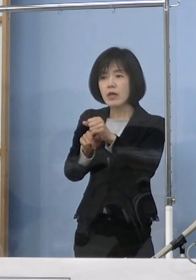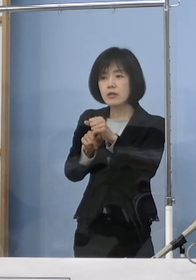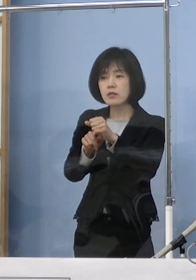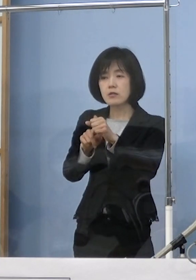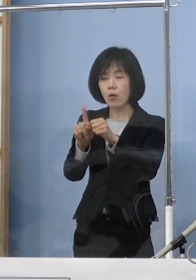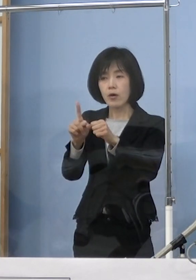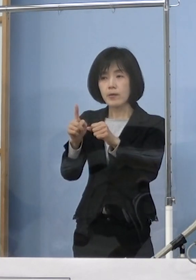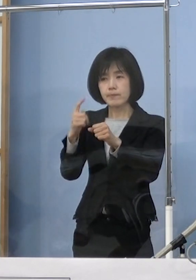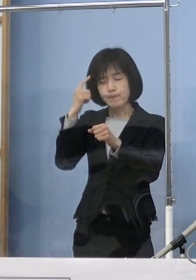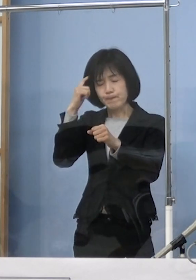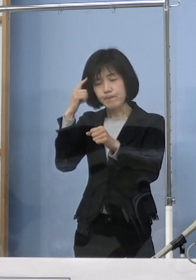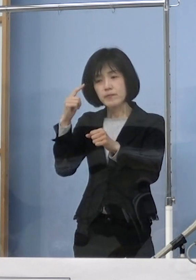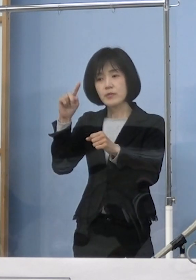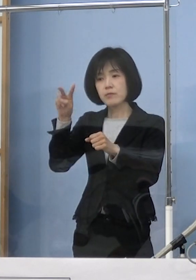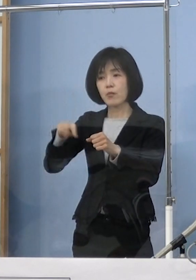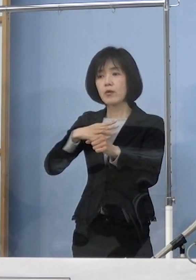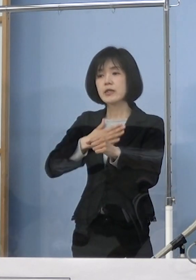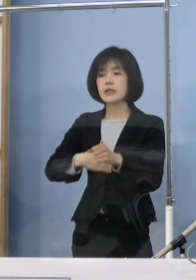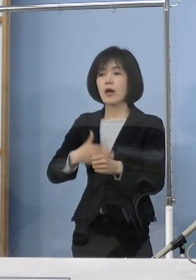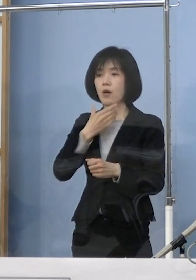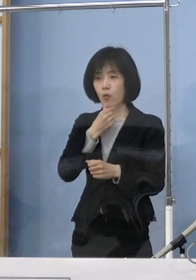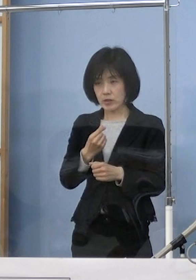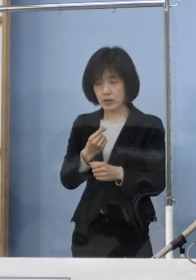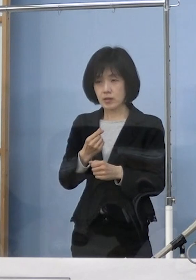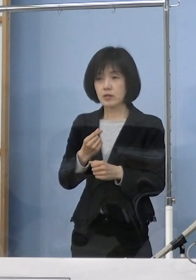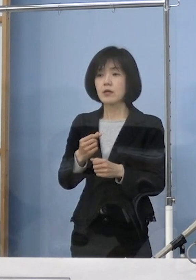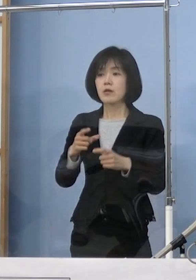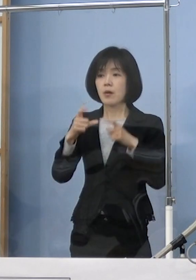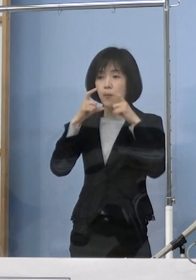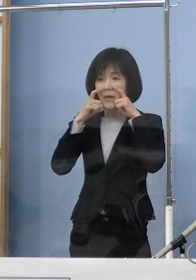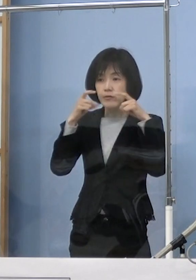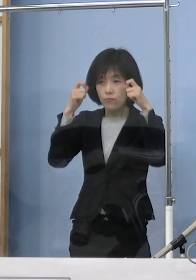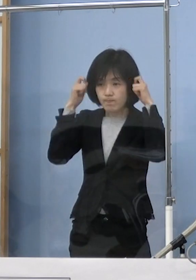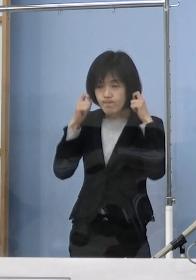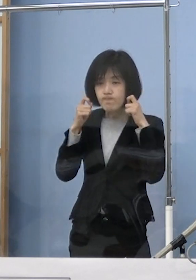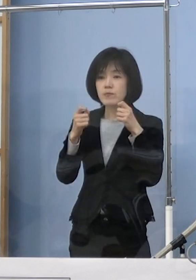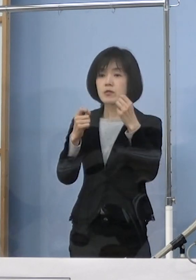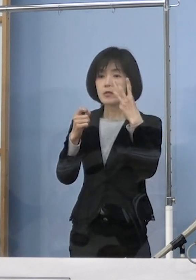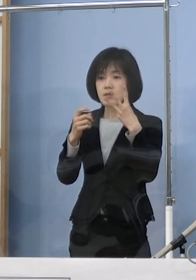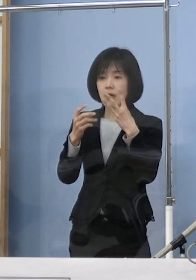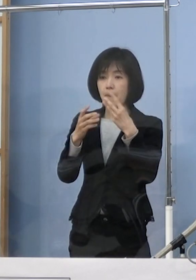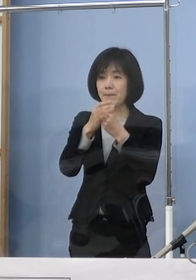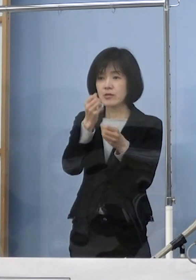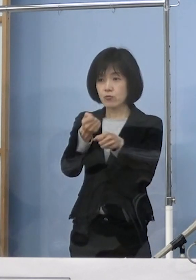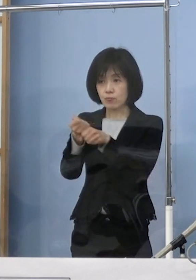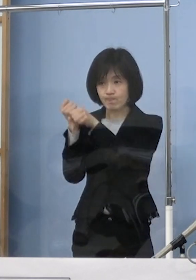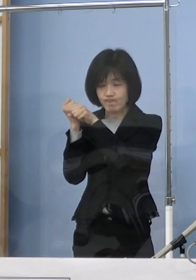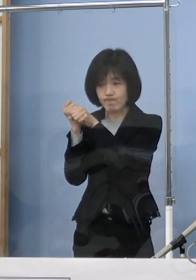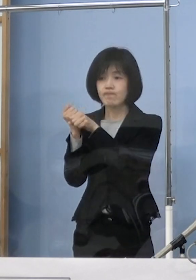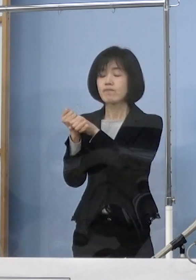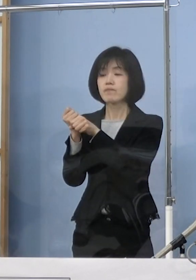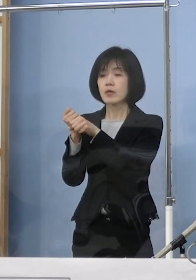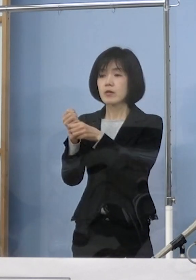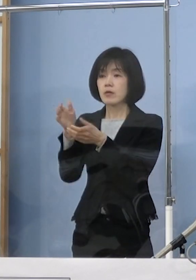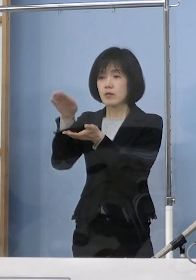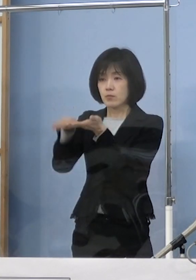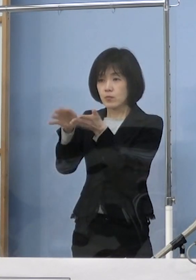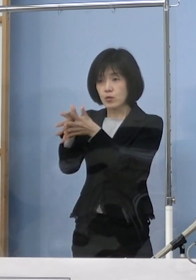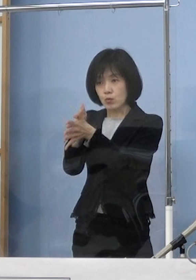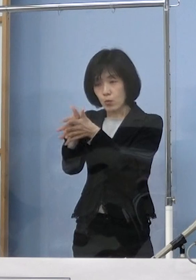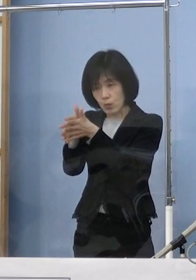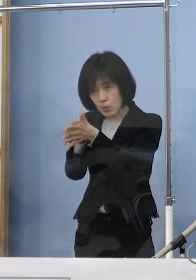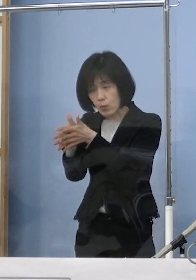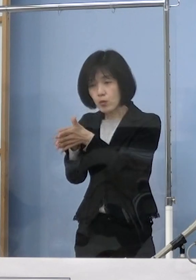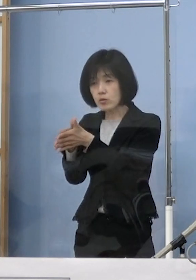ひご理解をいただきまして、マスクの着用、3密の回避、手指消毒、うがいの